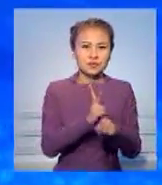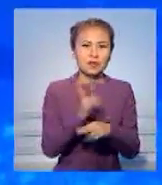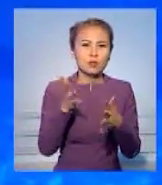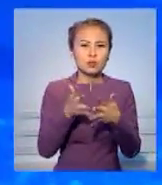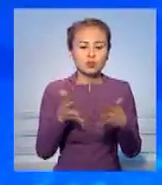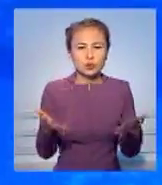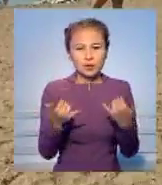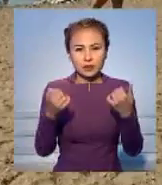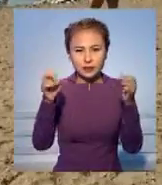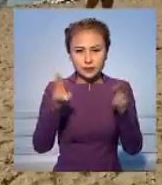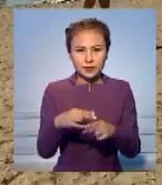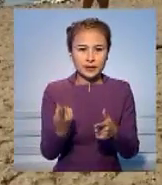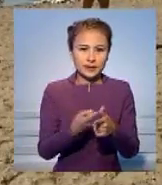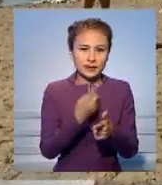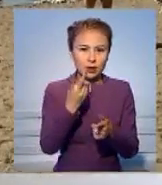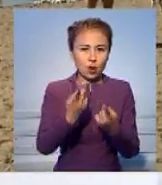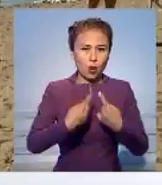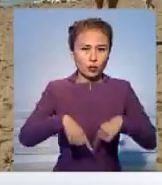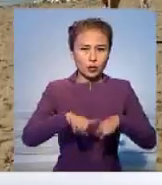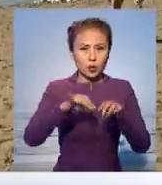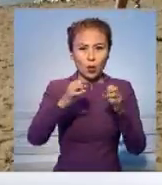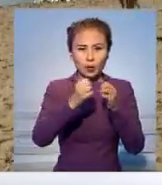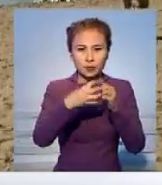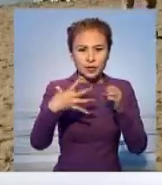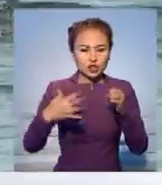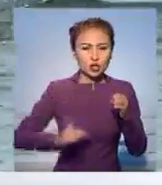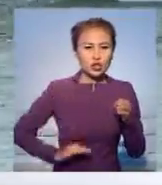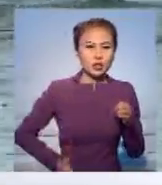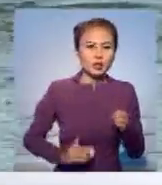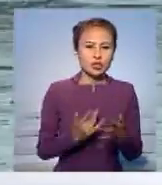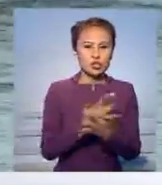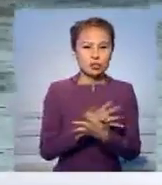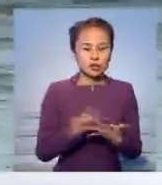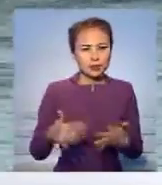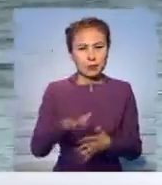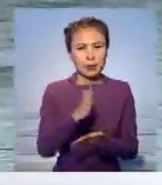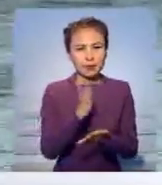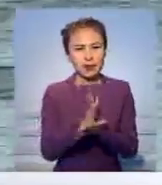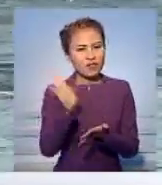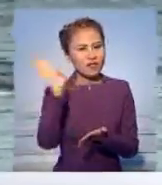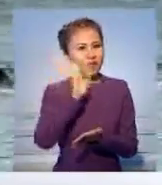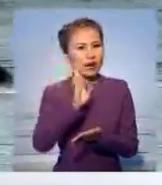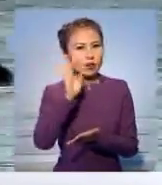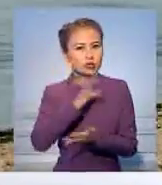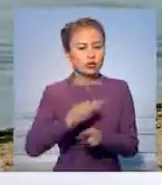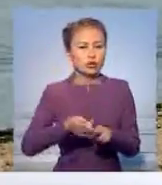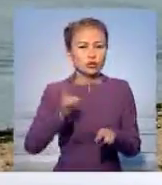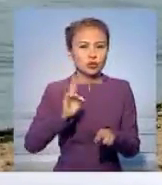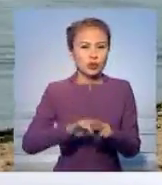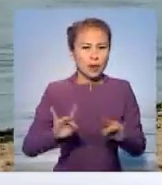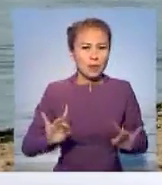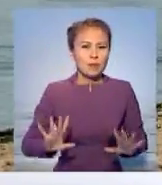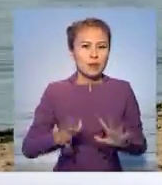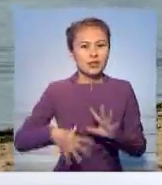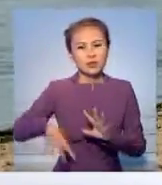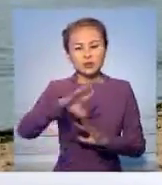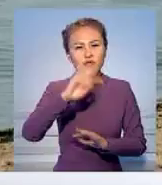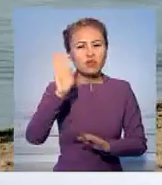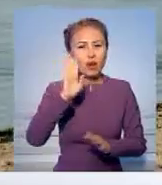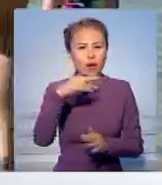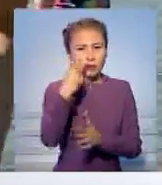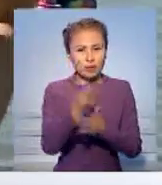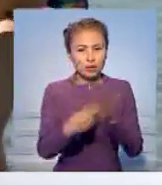көп. Қазір өңірде арнайы жабдықталған екі қоғамдық және 15 жекеменшік жағажай бар. Ал адам қазасына ұшырағандар жағажайлардың барлығы